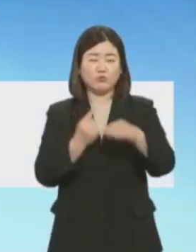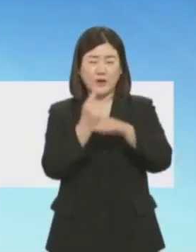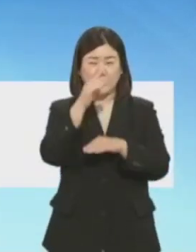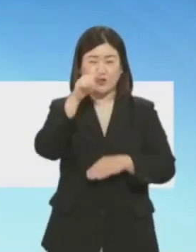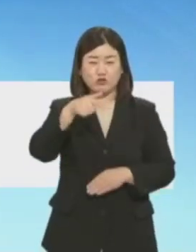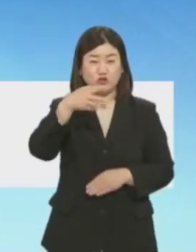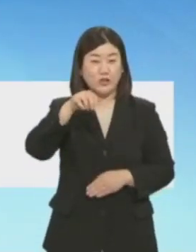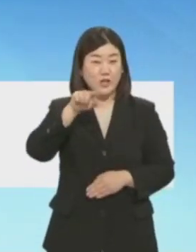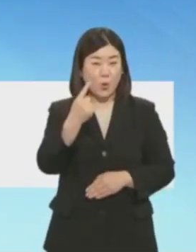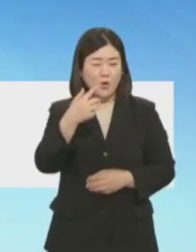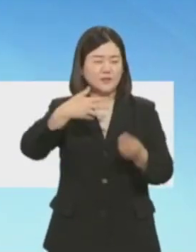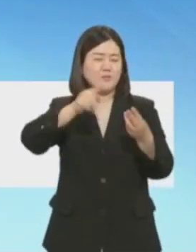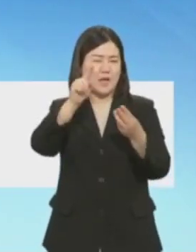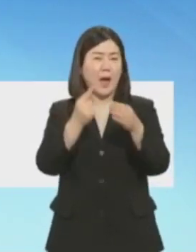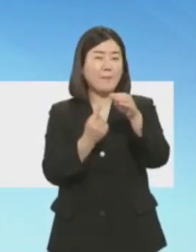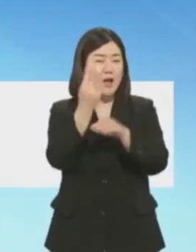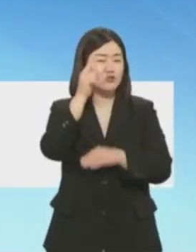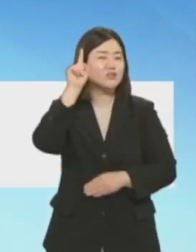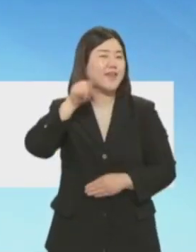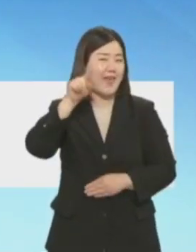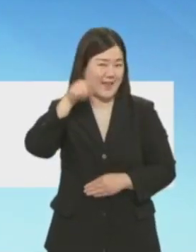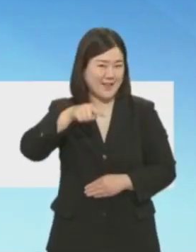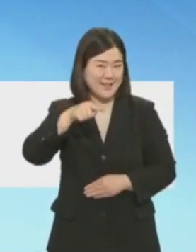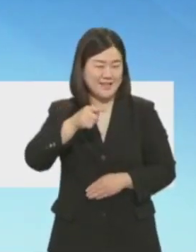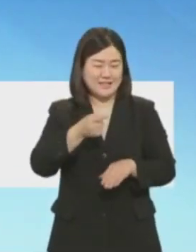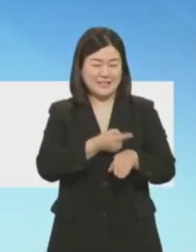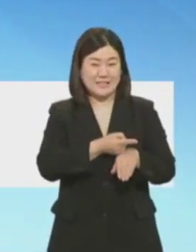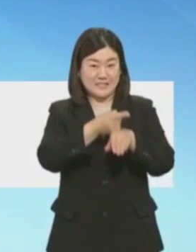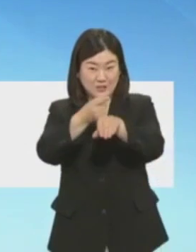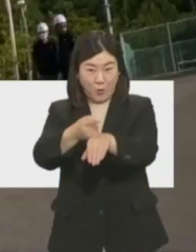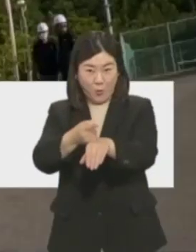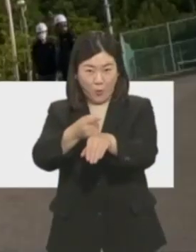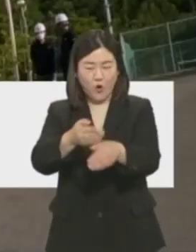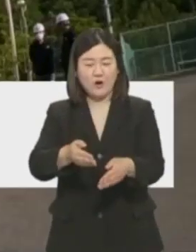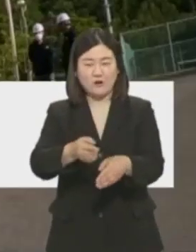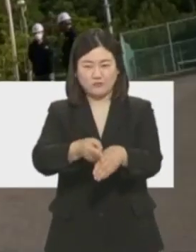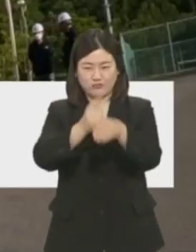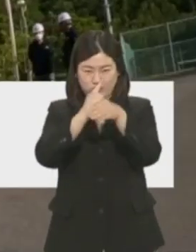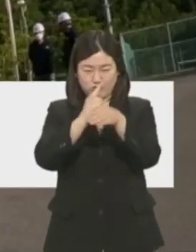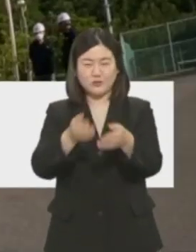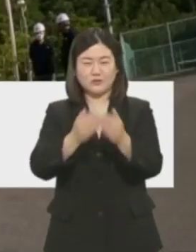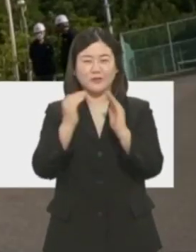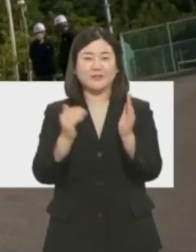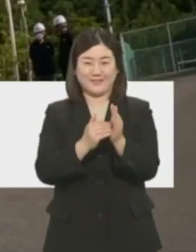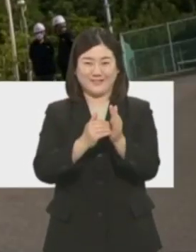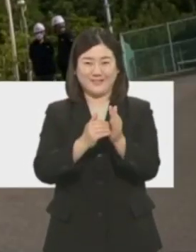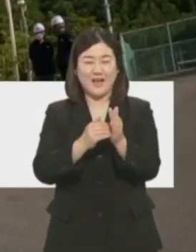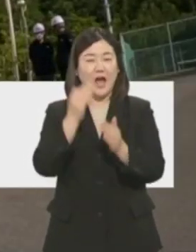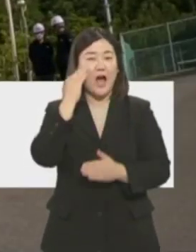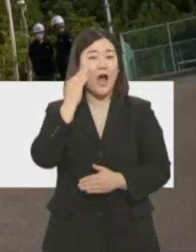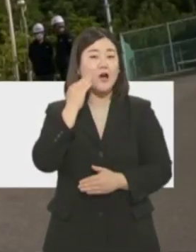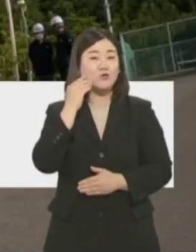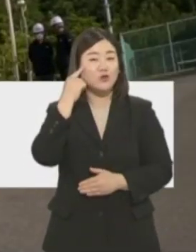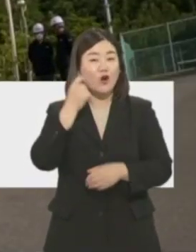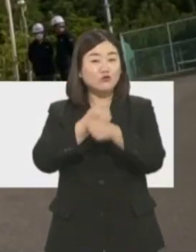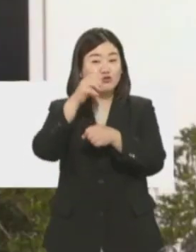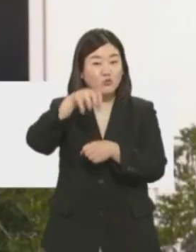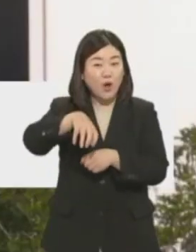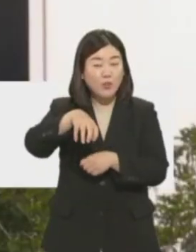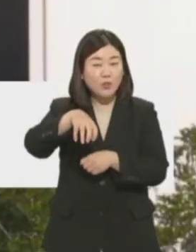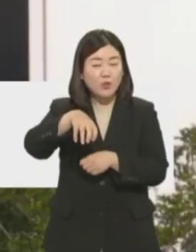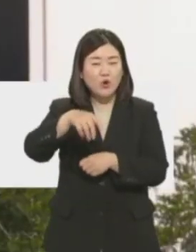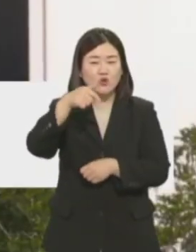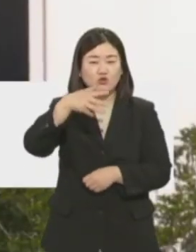한국형 발사체 놀이호가 3차 발사를 하루 앞두고 발사대로 이동된 뒤 기립까지 마무리됐습니다 한국우주연구원에 따르면